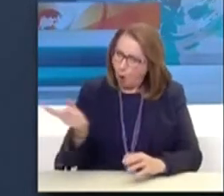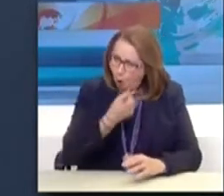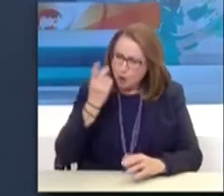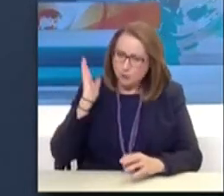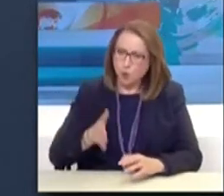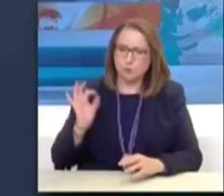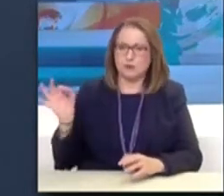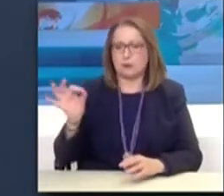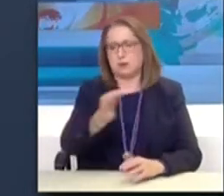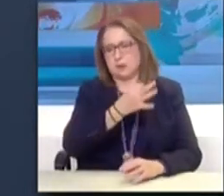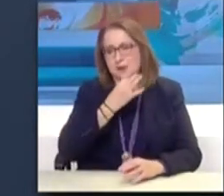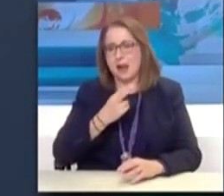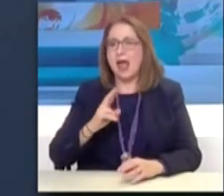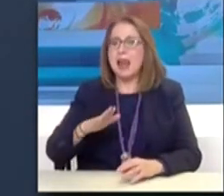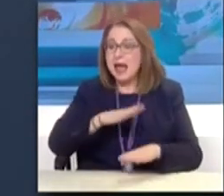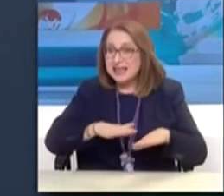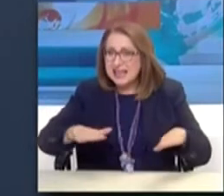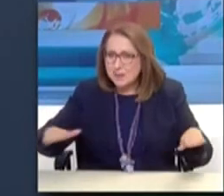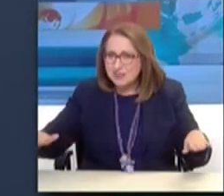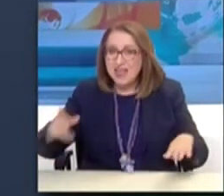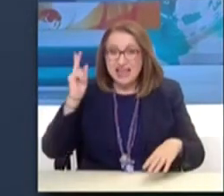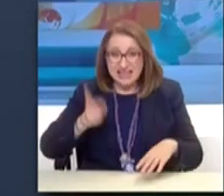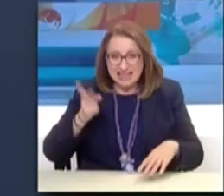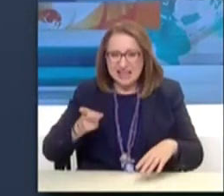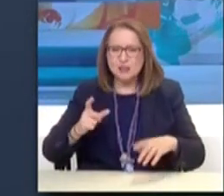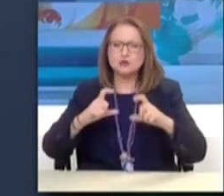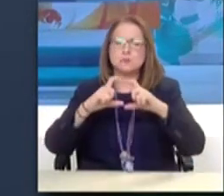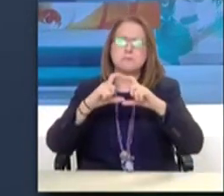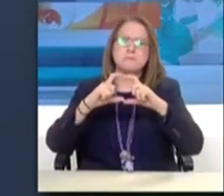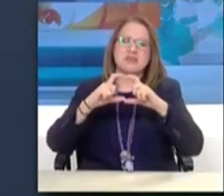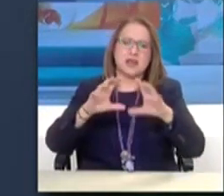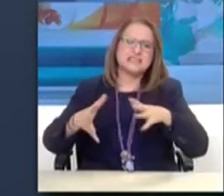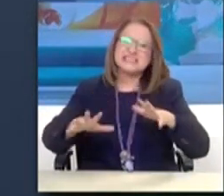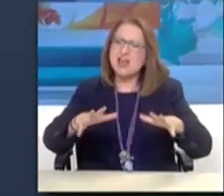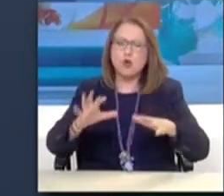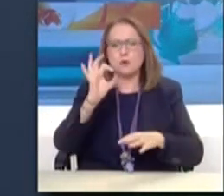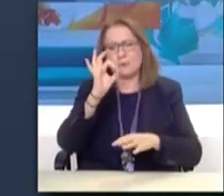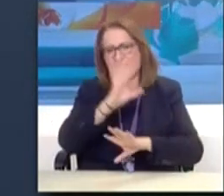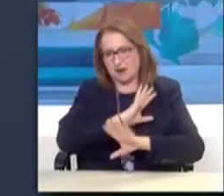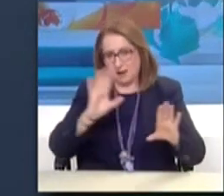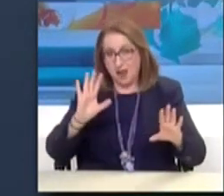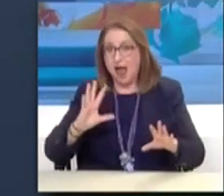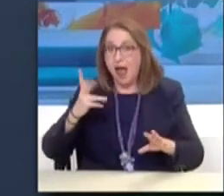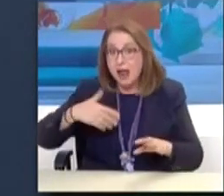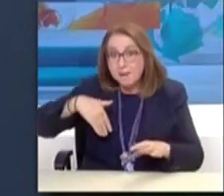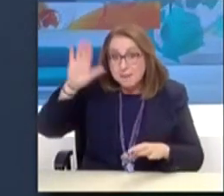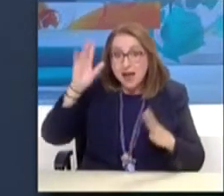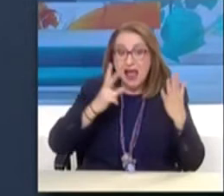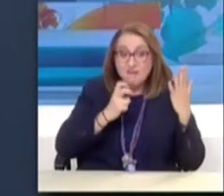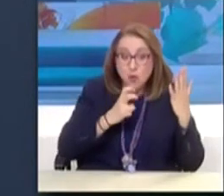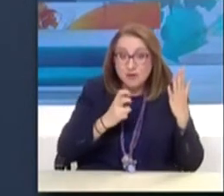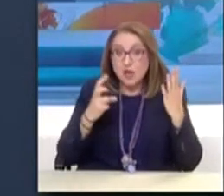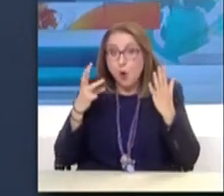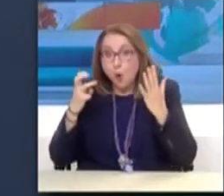μηδέν, και ιδιαίτερα αυξημένος για τους ηλικιωμένους συμπολίτες μας άνω της ηλικίας των 70, των 80